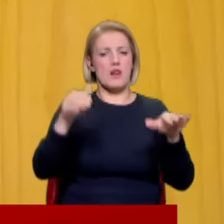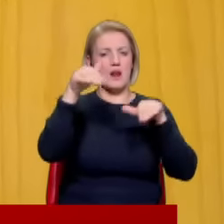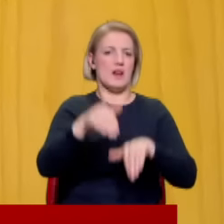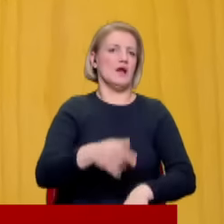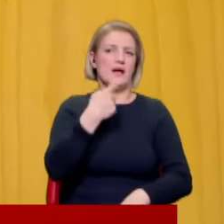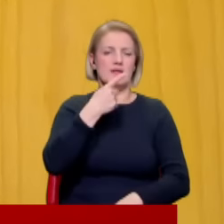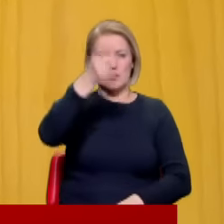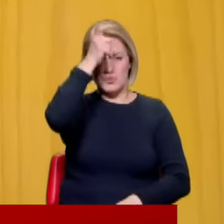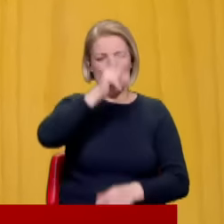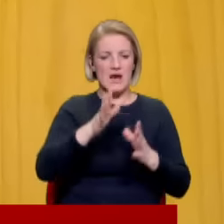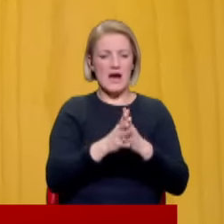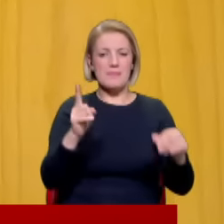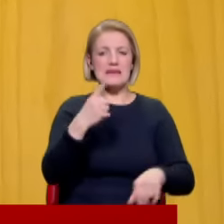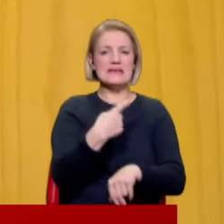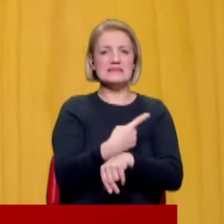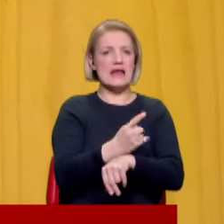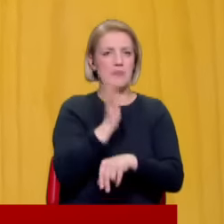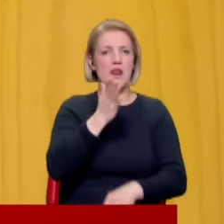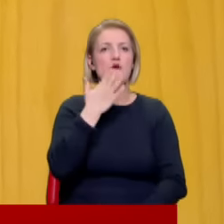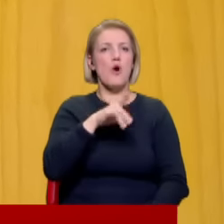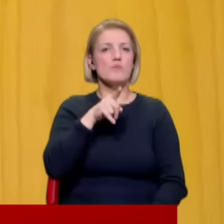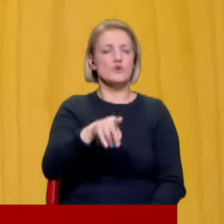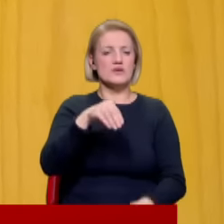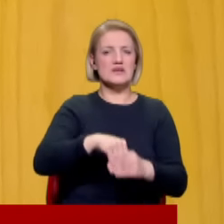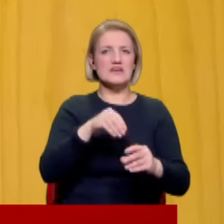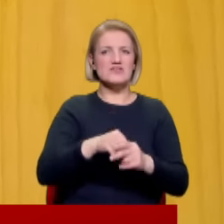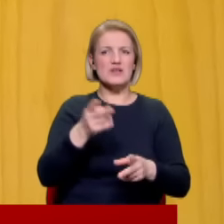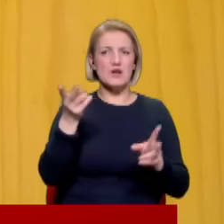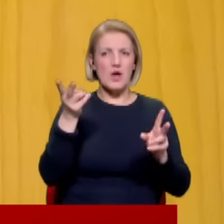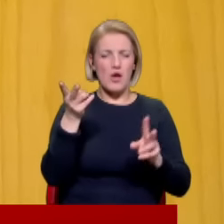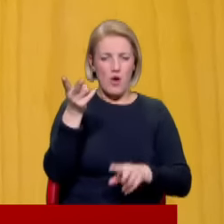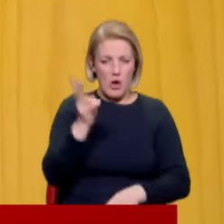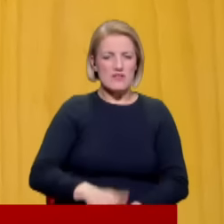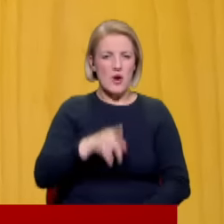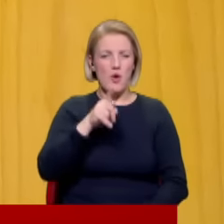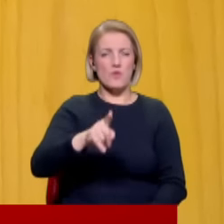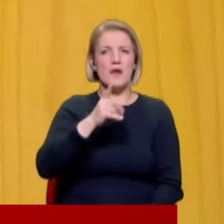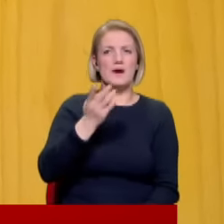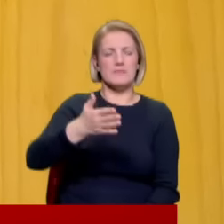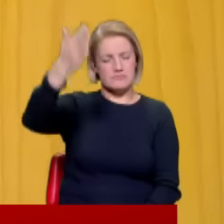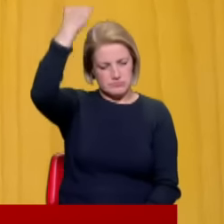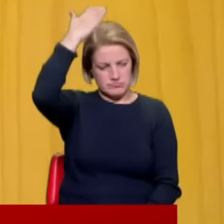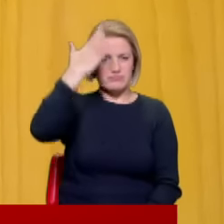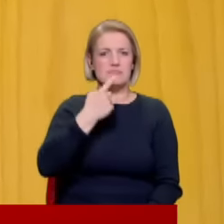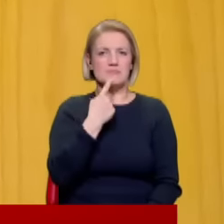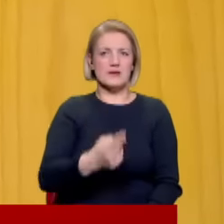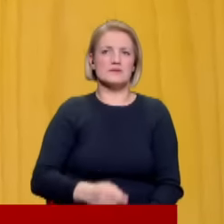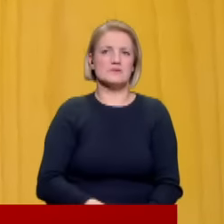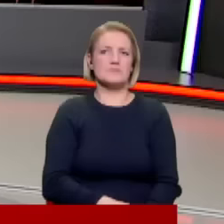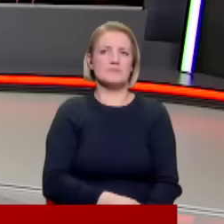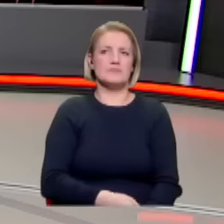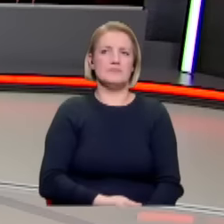Türkiye'nin kaybedecek bir saniyesi bile yoktur. Bunun için kefen giyeceksek ona da baş göz üstüne deriz.